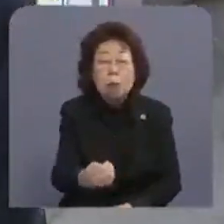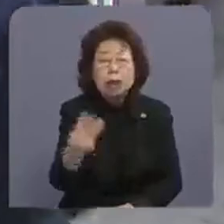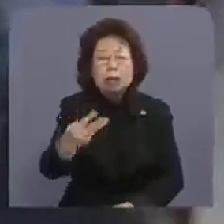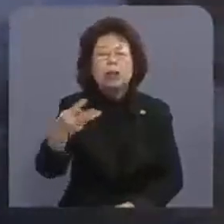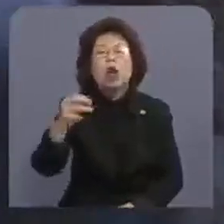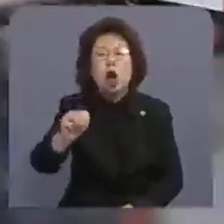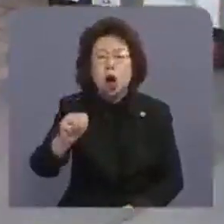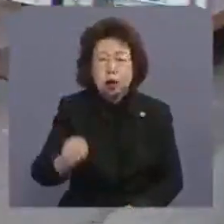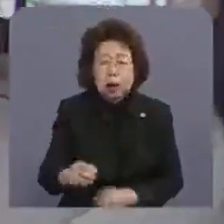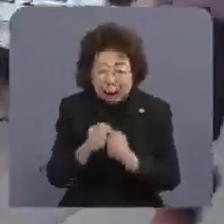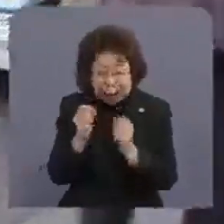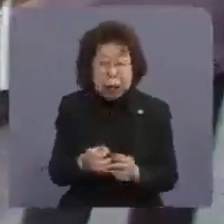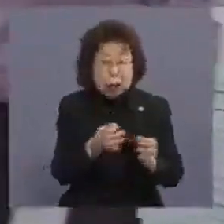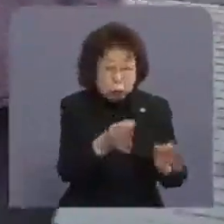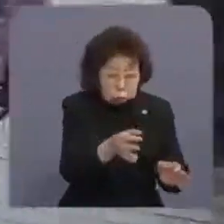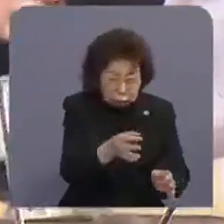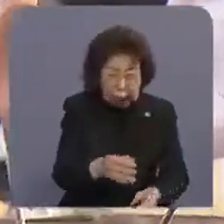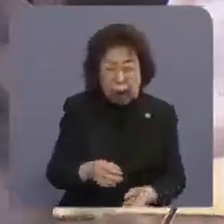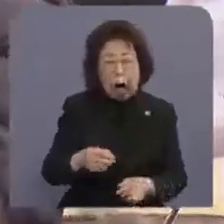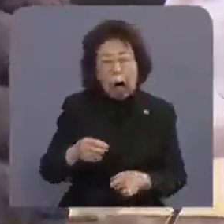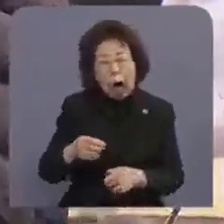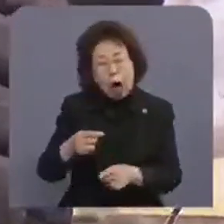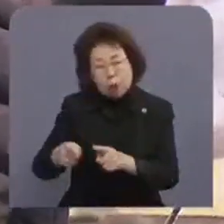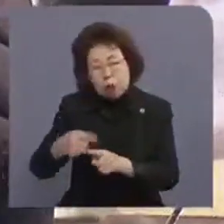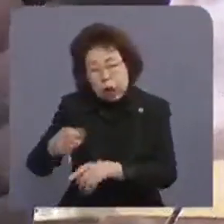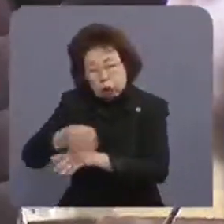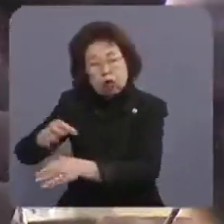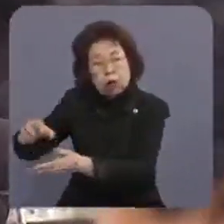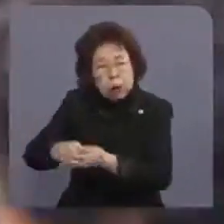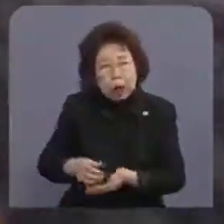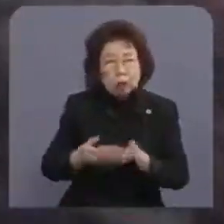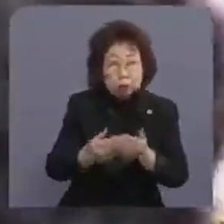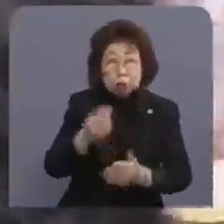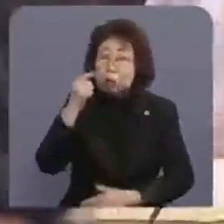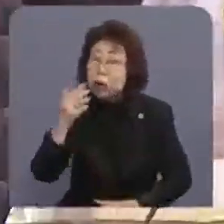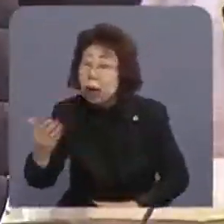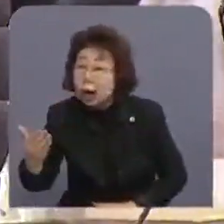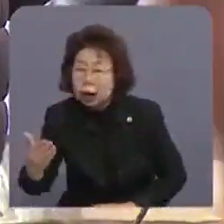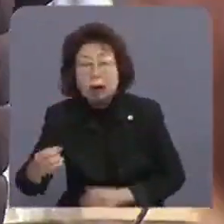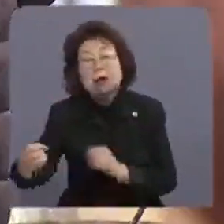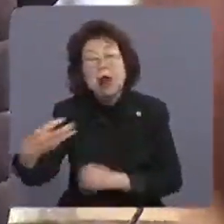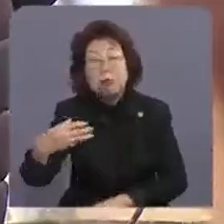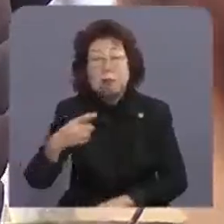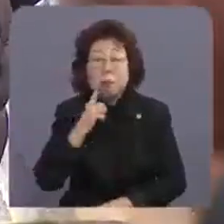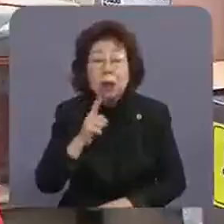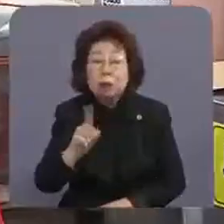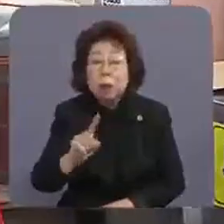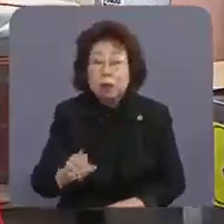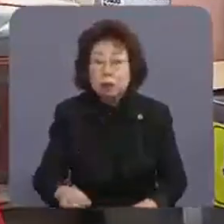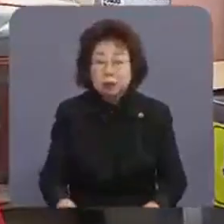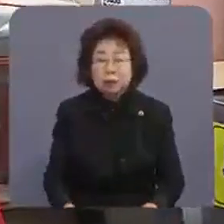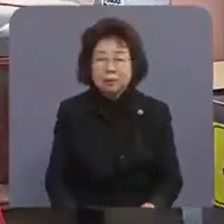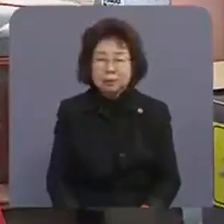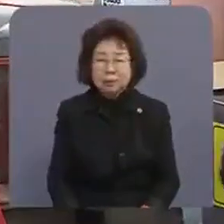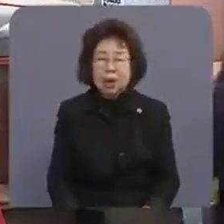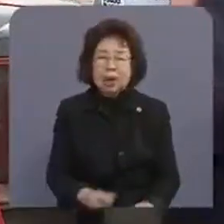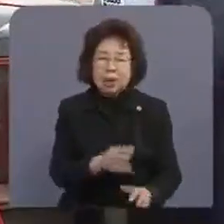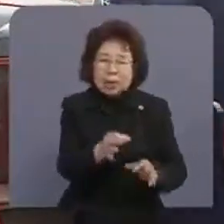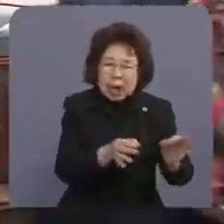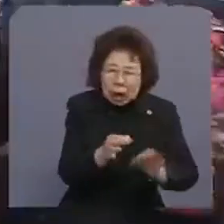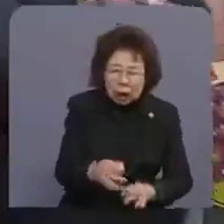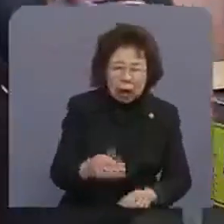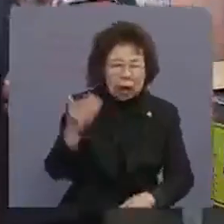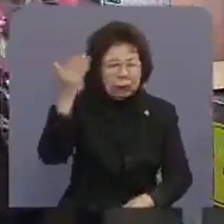원. 민간 투자와 분양 수익금에 의존하는 사업이라고 묻자 이렇게 답했습니다. 상업과